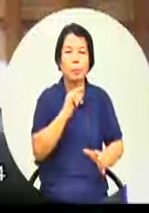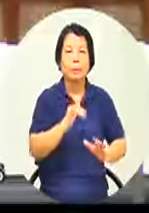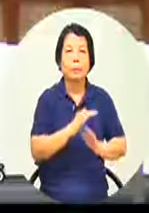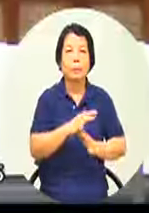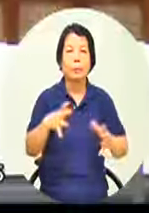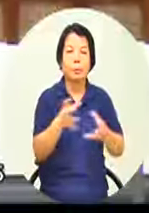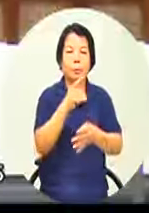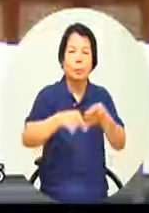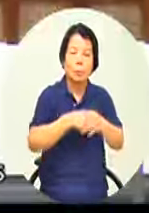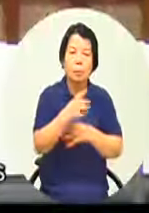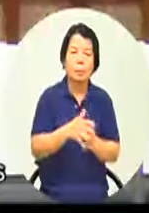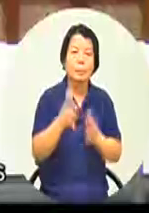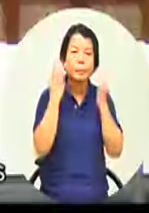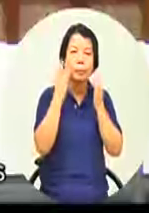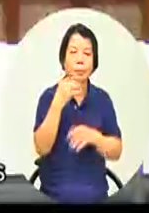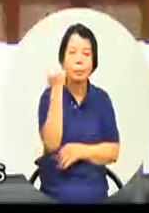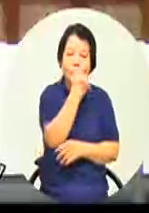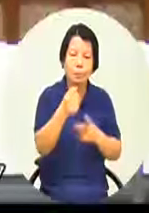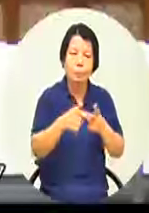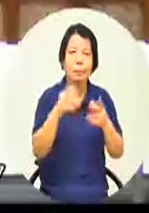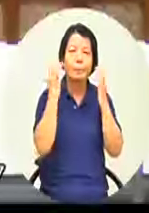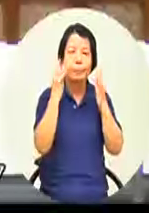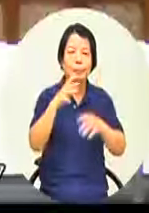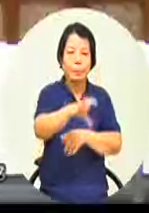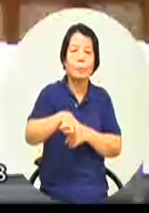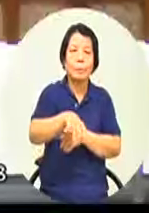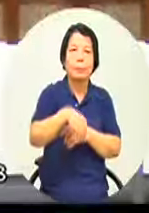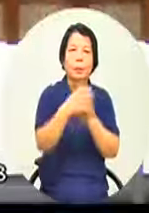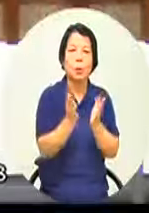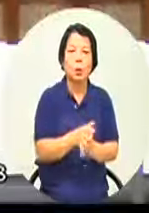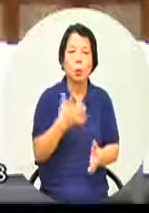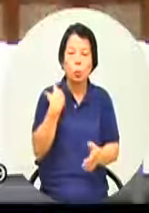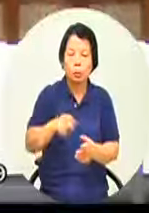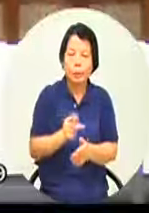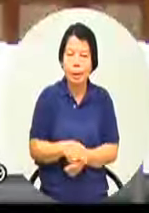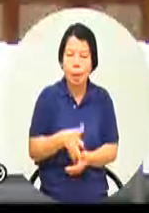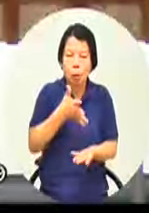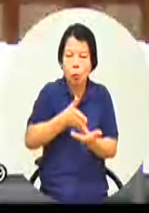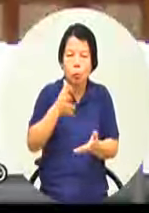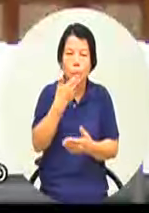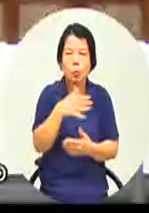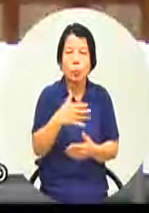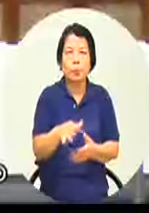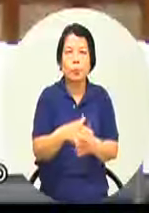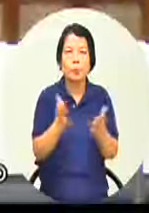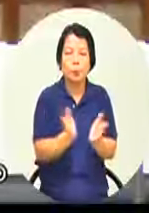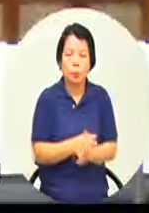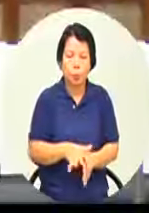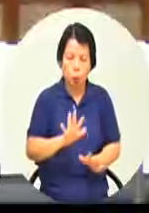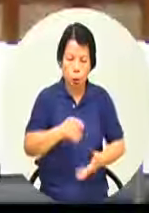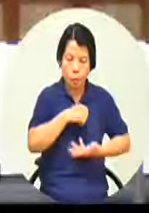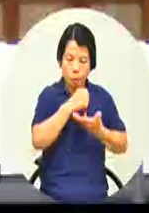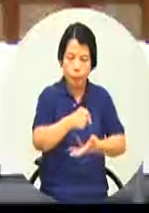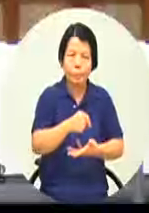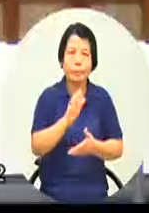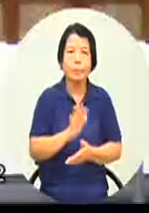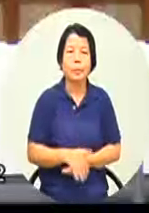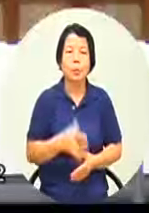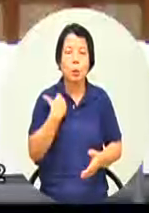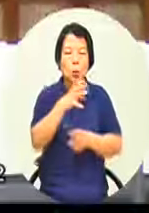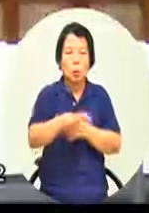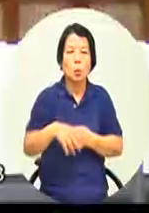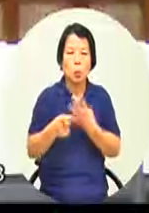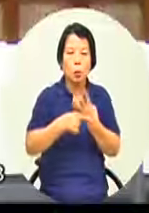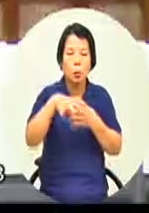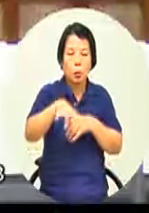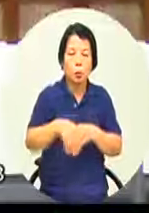不管是菜农，不管是哪一个单位，这个部分我不再赘述。但是我在这里，其实我倒有一个想法，想跟我们的农业局来